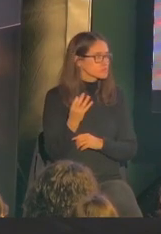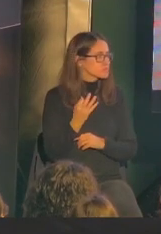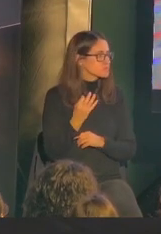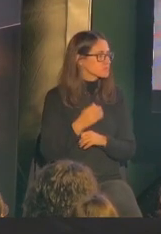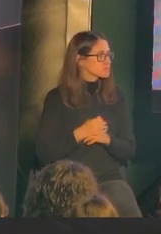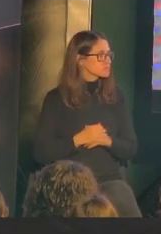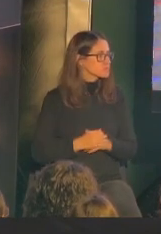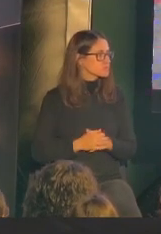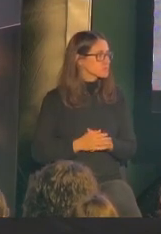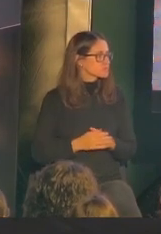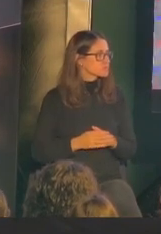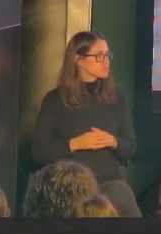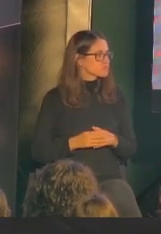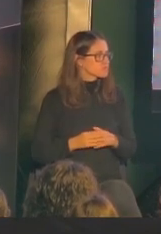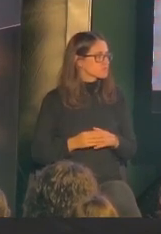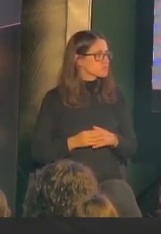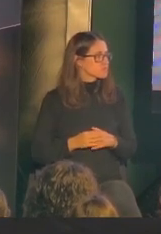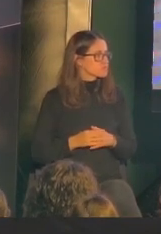Vale.